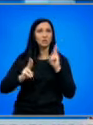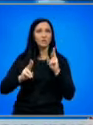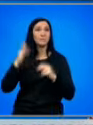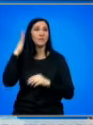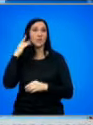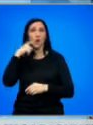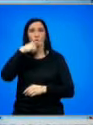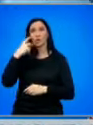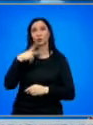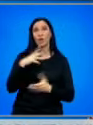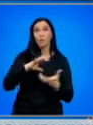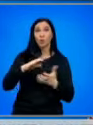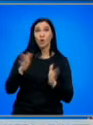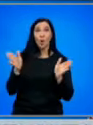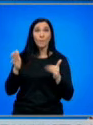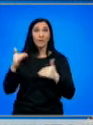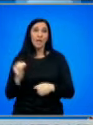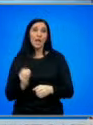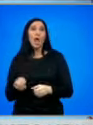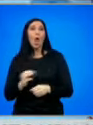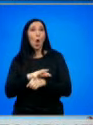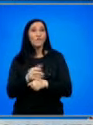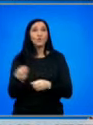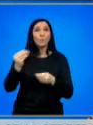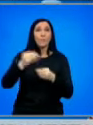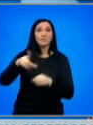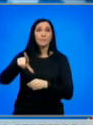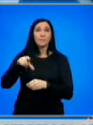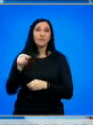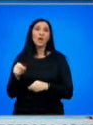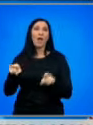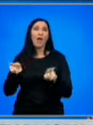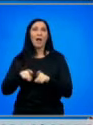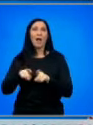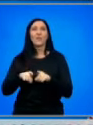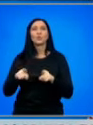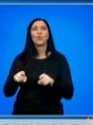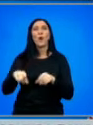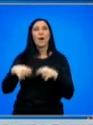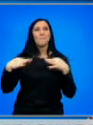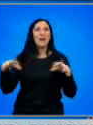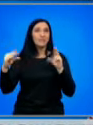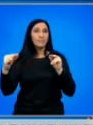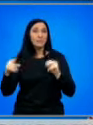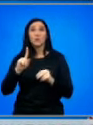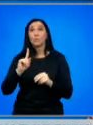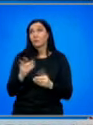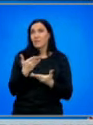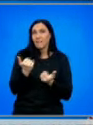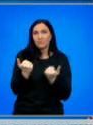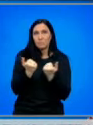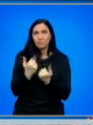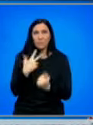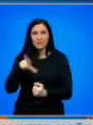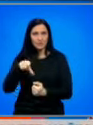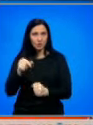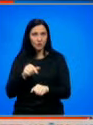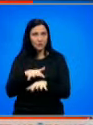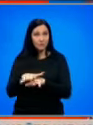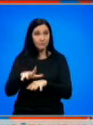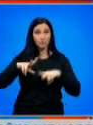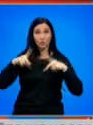социалната политика определи COVID-добавката за пенсионерите като популистка мярка, която няма място в пенсионната система. В сутрешния ни блок